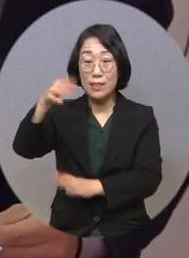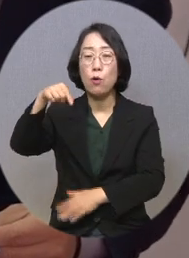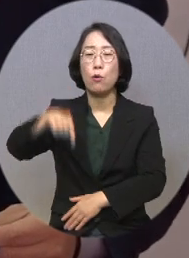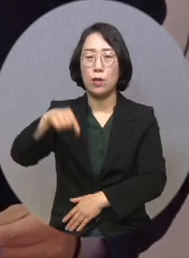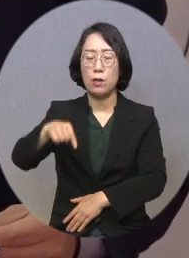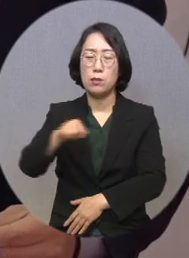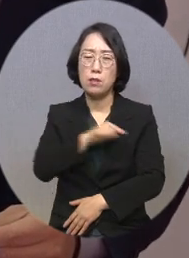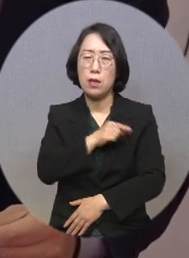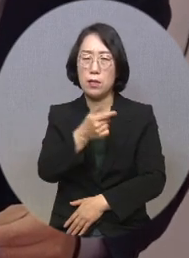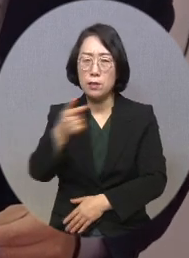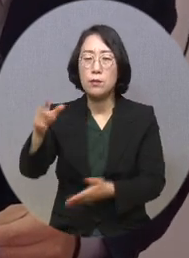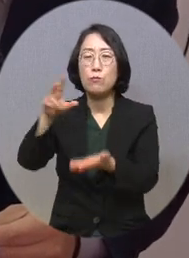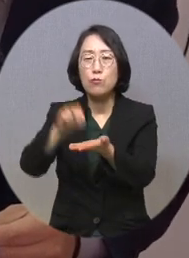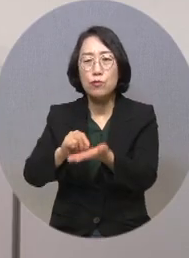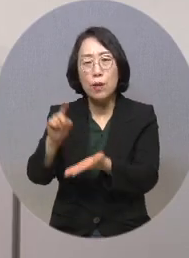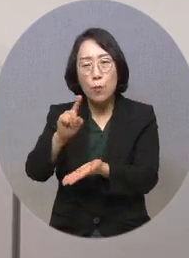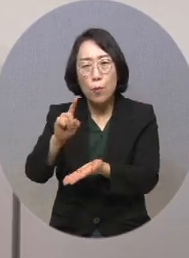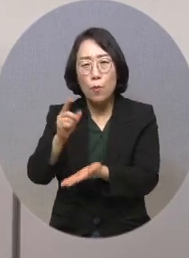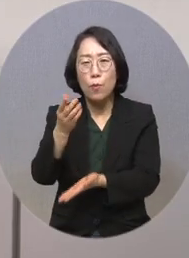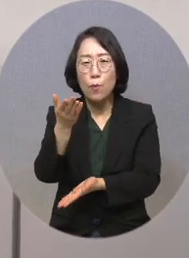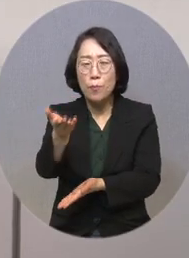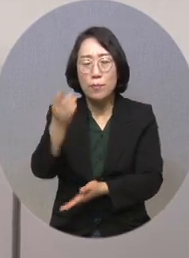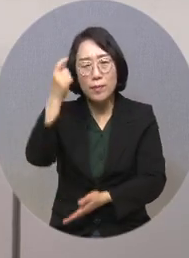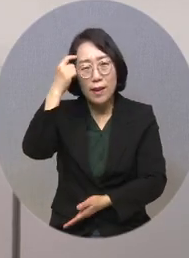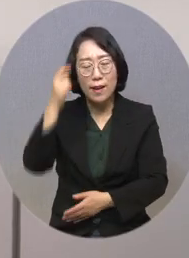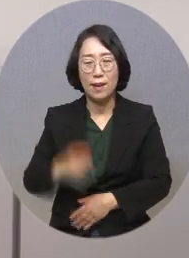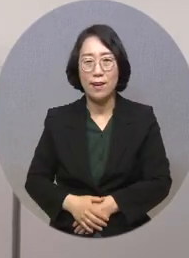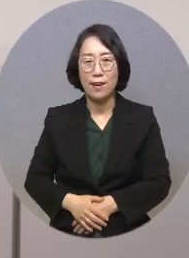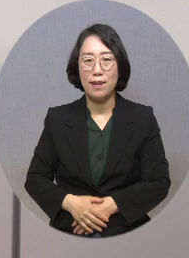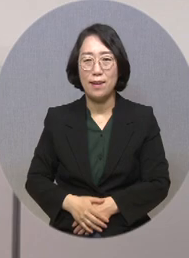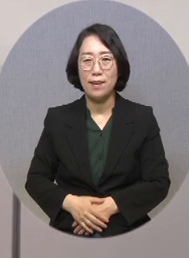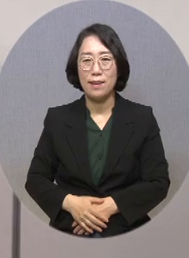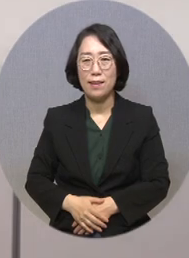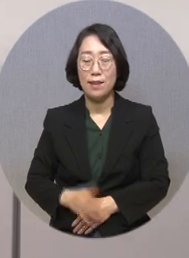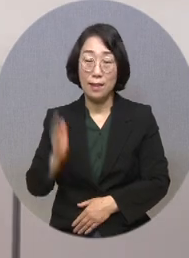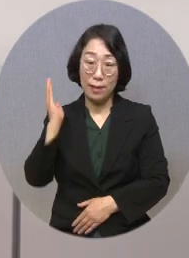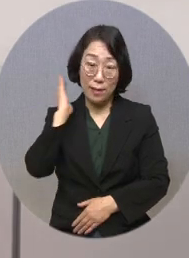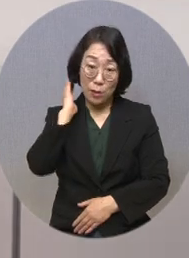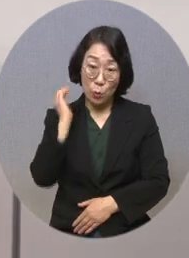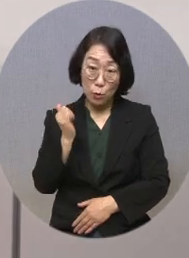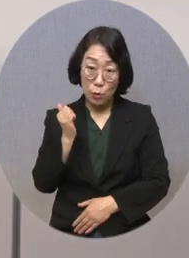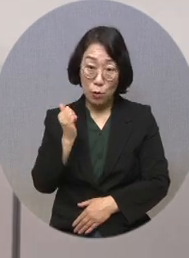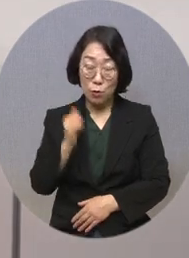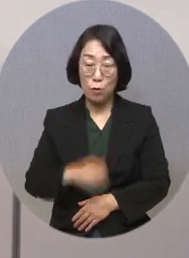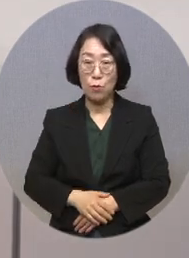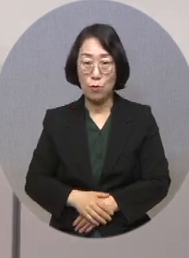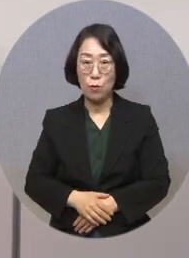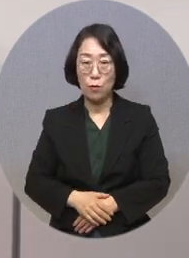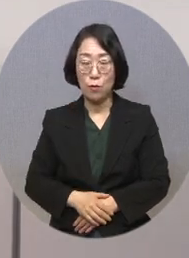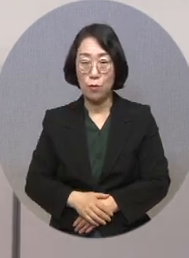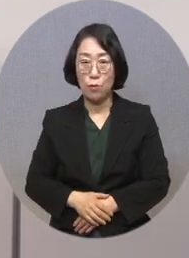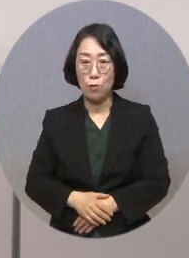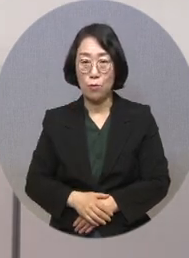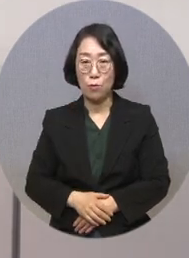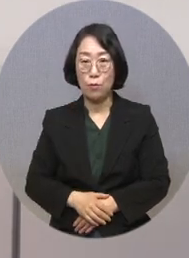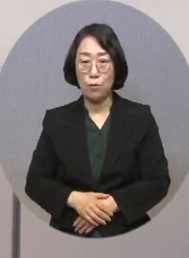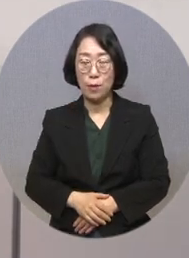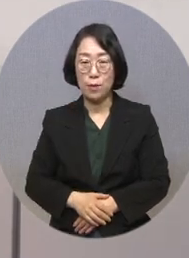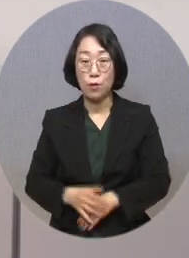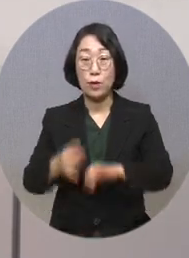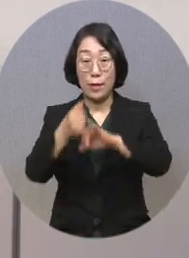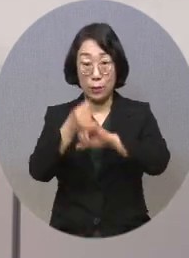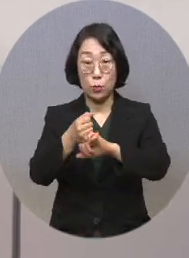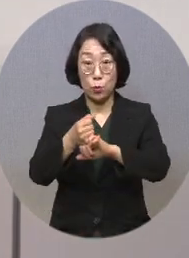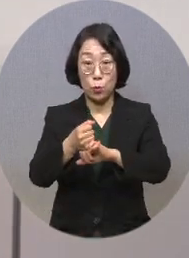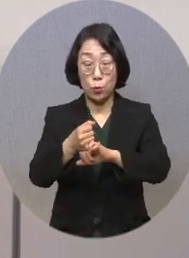현안이 무엇이라고 생각을 하십니까? 네. 뭐 대통령 후보께서 공약도 아산에 오셔서 한 적도 있습니다만은